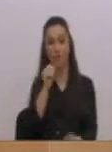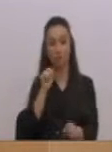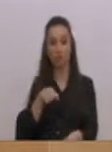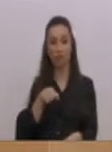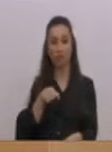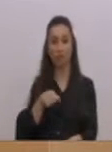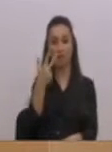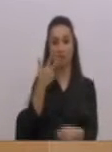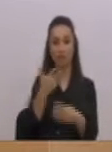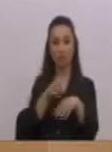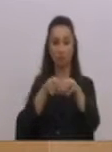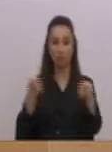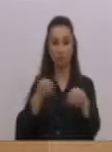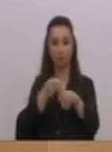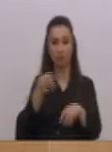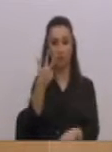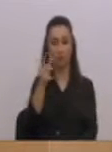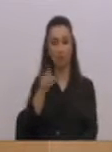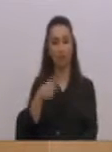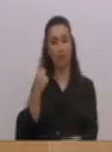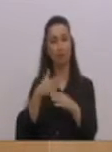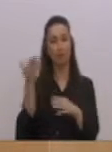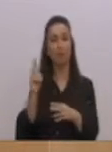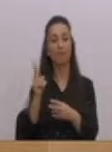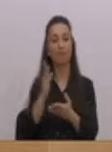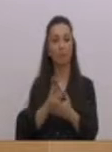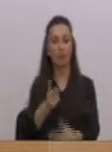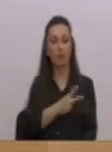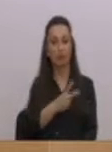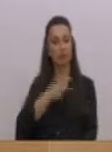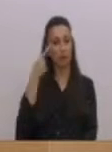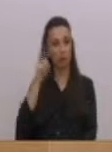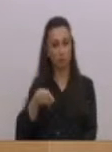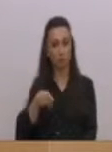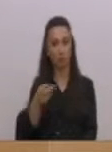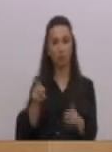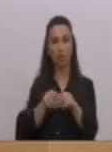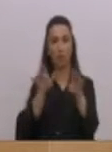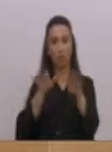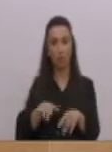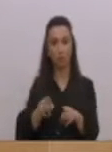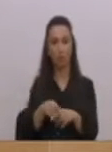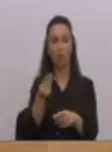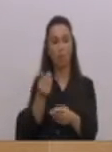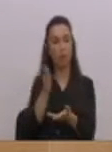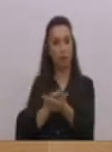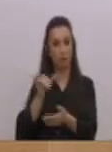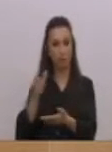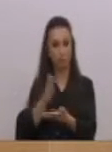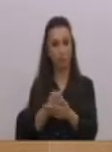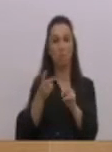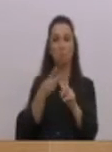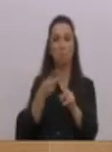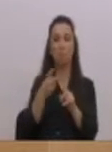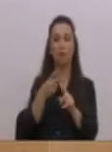შეგვიძლია სამ ნაწილად გავყოთ ეს ხალხი. ერთი ნაწილი იქნება, ვინც ინგლისურიც იცის და კომპიუტერიც და ფულიც აქვს. მეორე